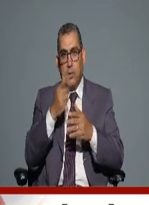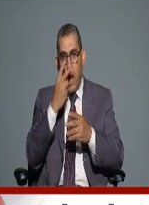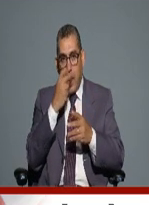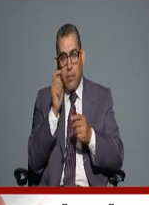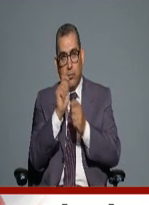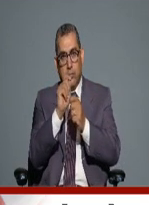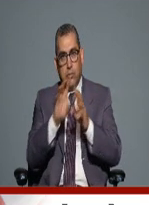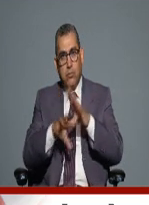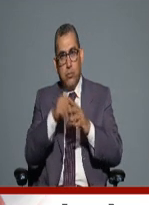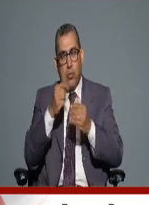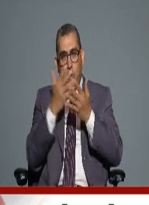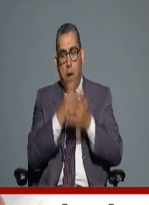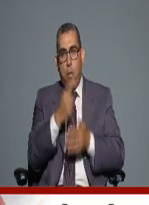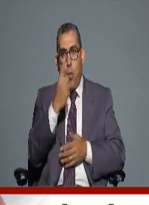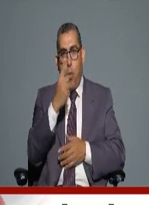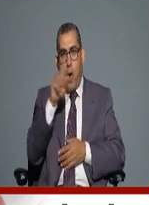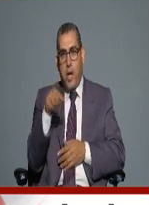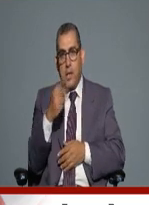وهنا بنصرف